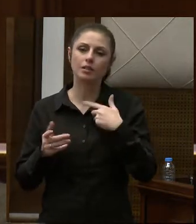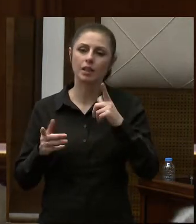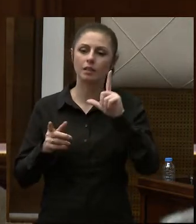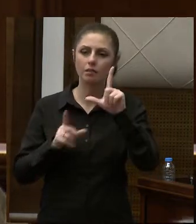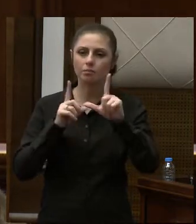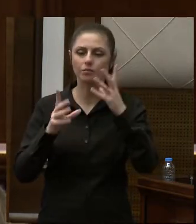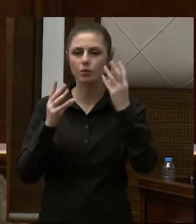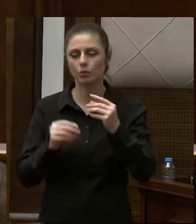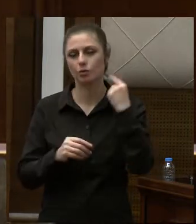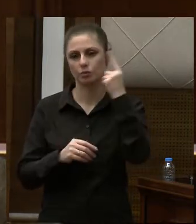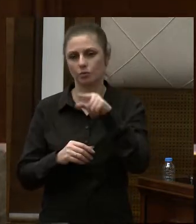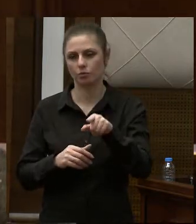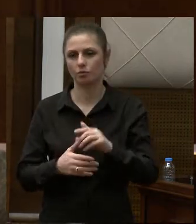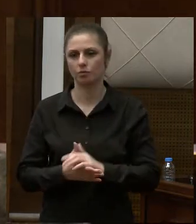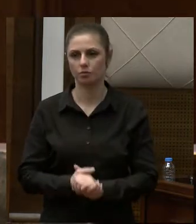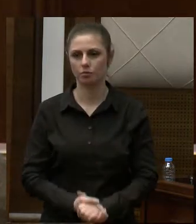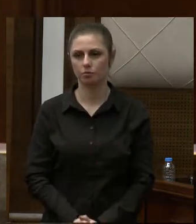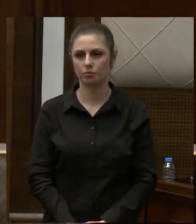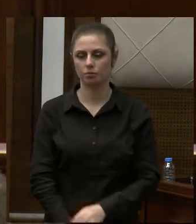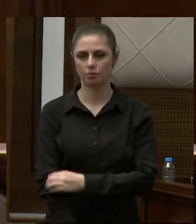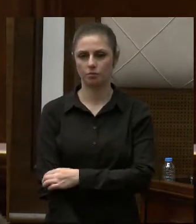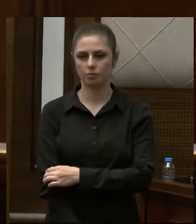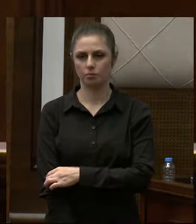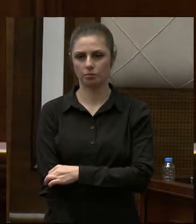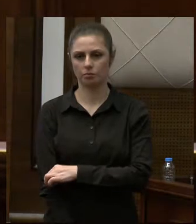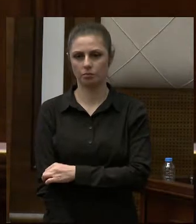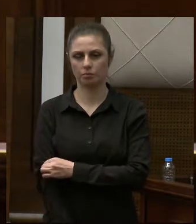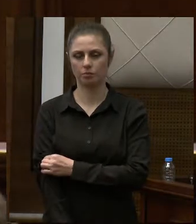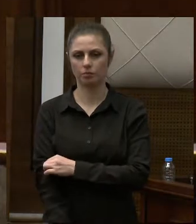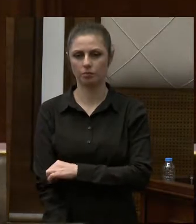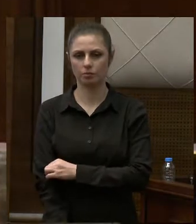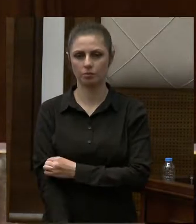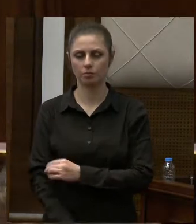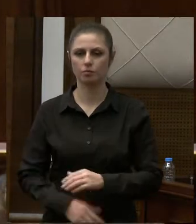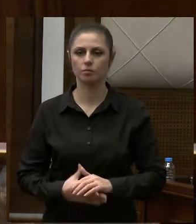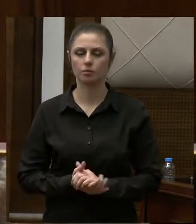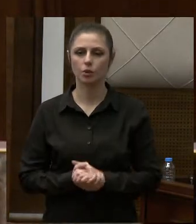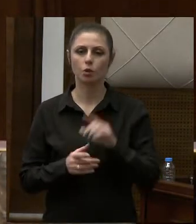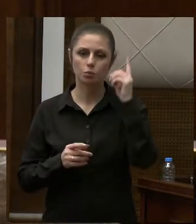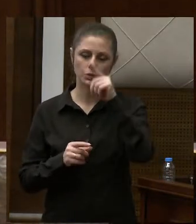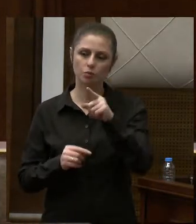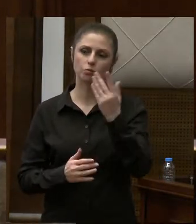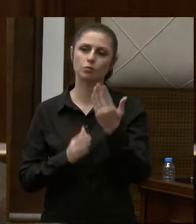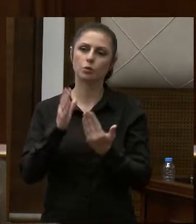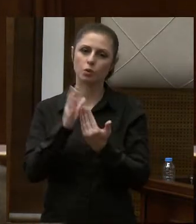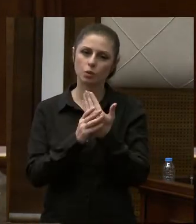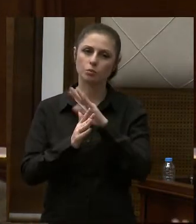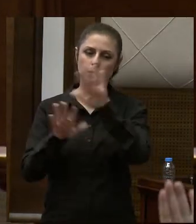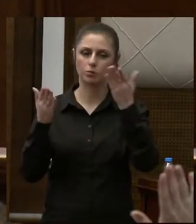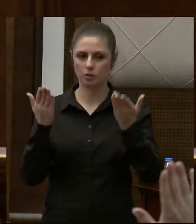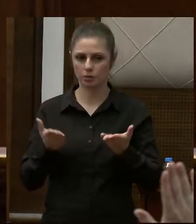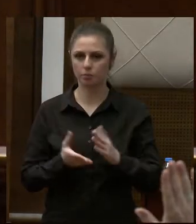ve plan müdürlüğü yapamadığımız için kaldırdık Türkiye çapında. Dolayısıyla Plan ve Proje Müdürlüğü'nün kurulmasını hususunu oylarınıza sunuyorum. Kabul